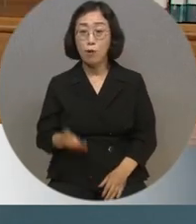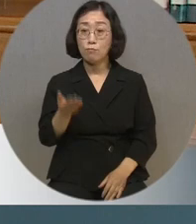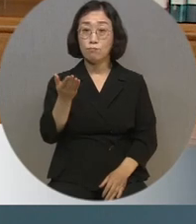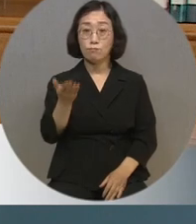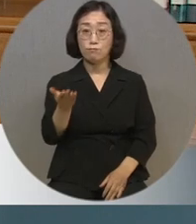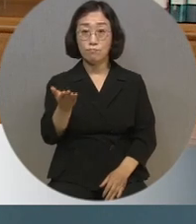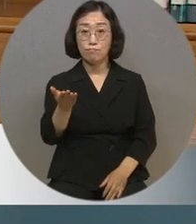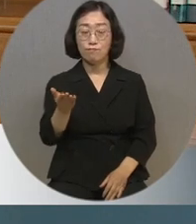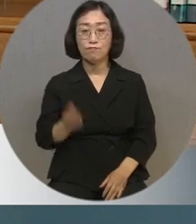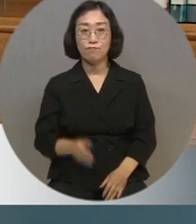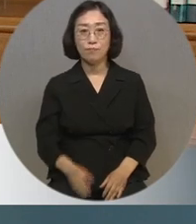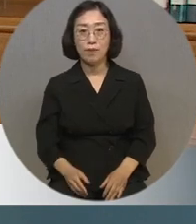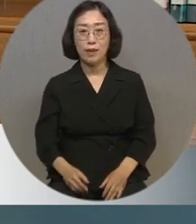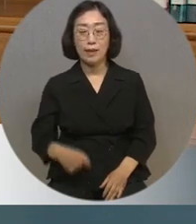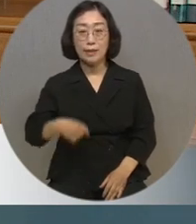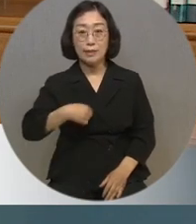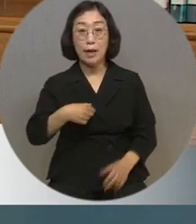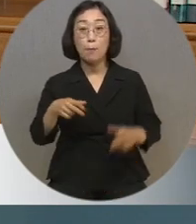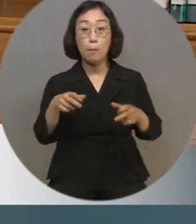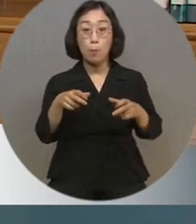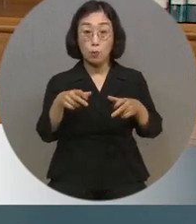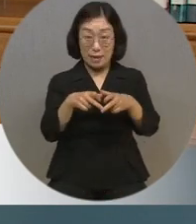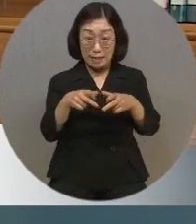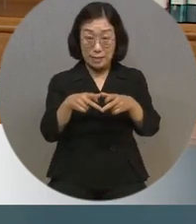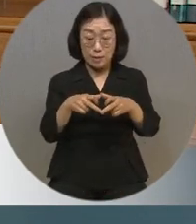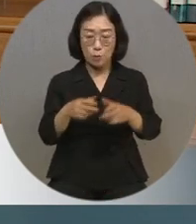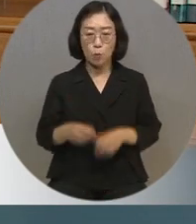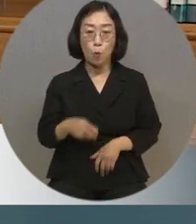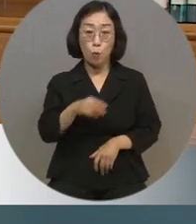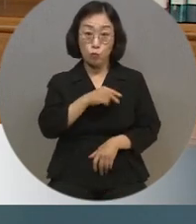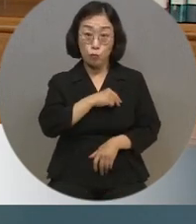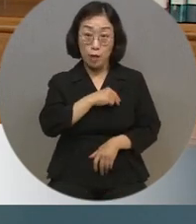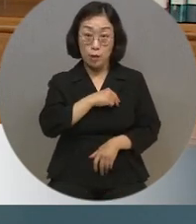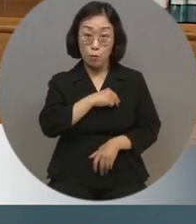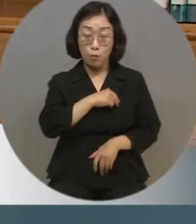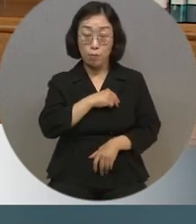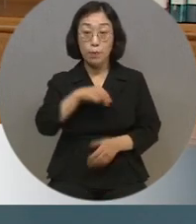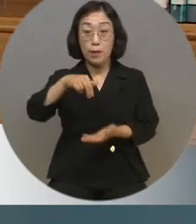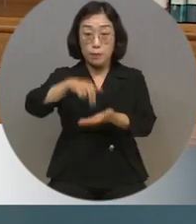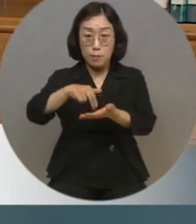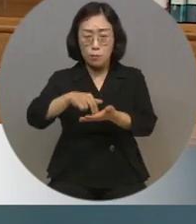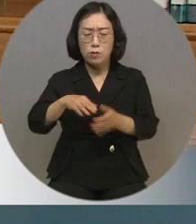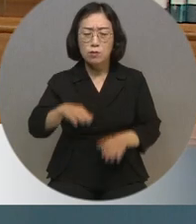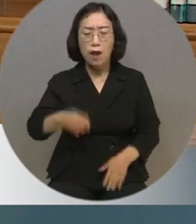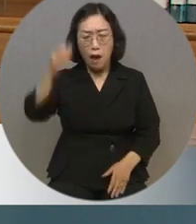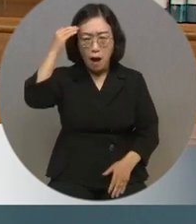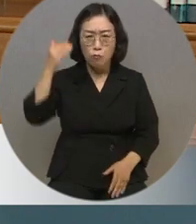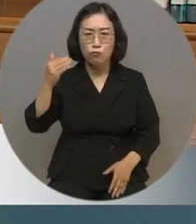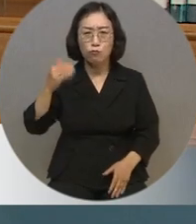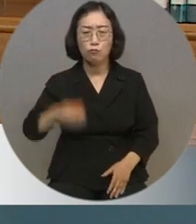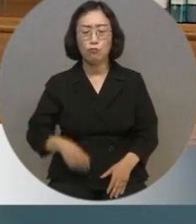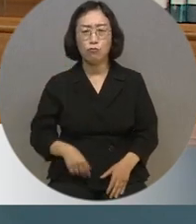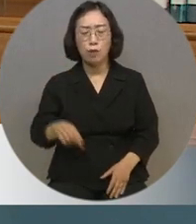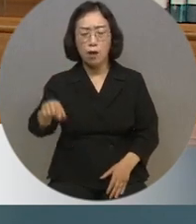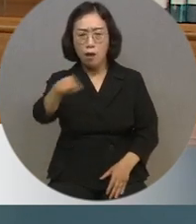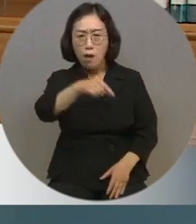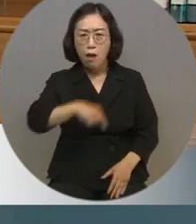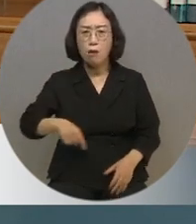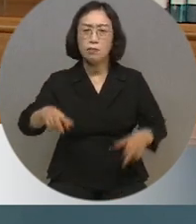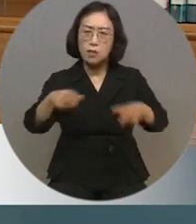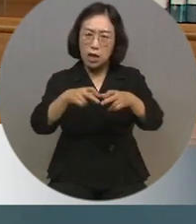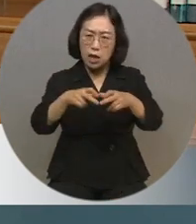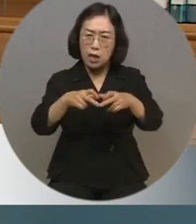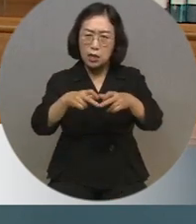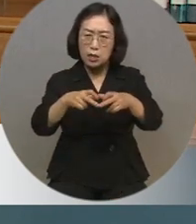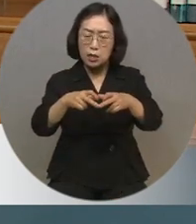당선인께서는 장애인 당사자로서 또 국회의원 당선인으로서 현 시점 대한민국을 살아가는 장애인에게 가장 필요한